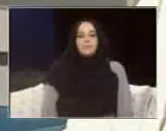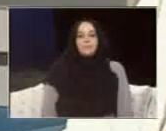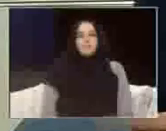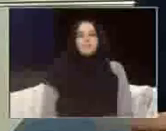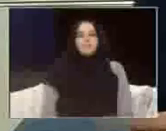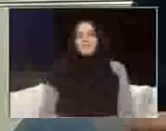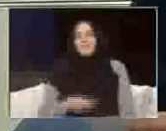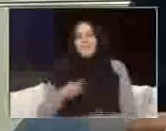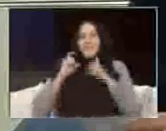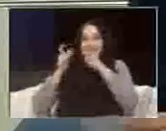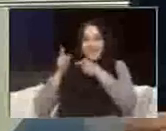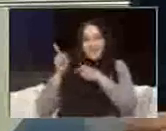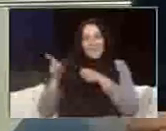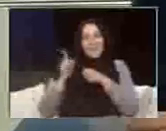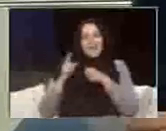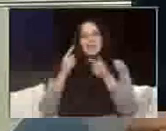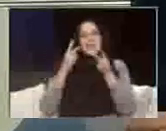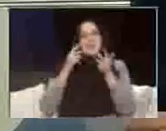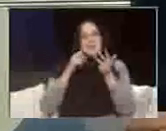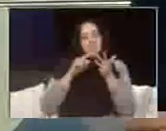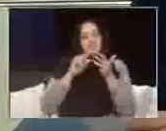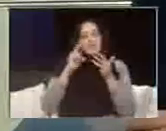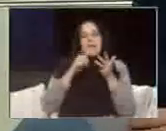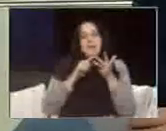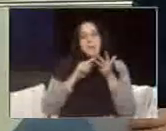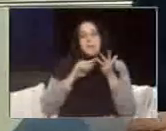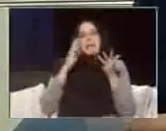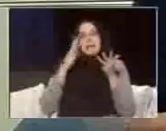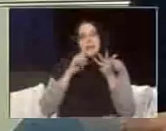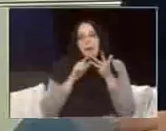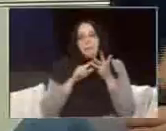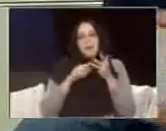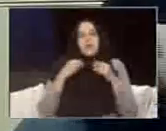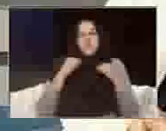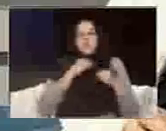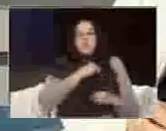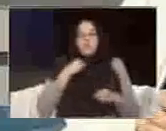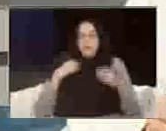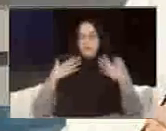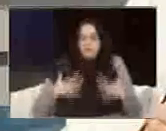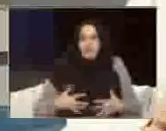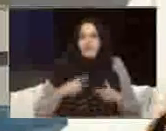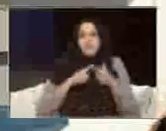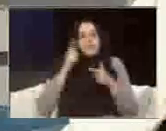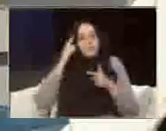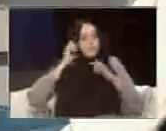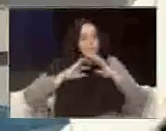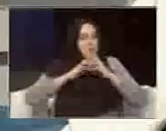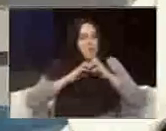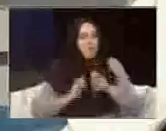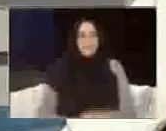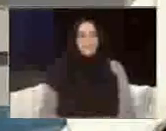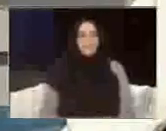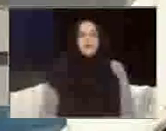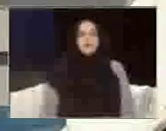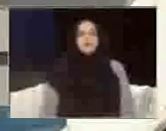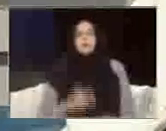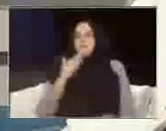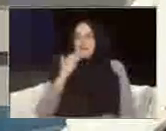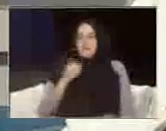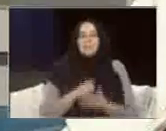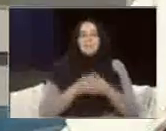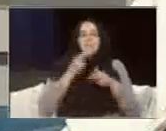التنشئة الجسمية والتنشئة العلمية دكتور سعيد. نعم أخي صالح، بسم الله والحمد لله والصلاة والسلام